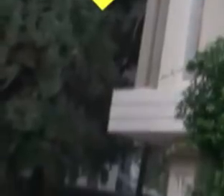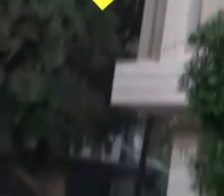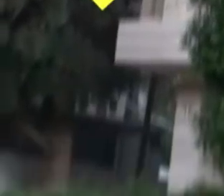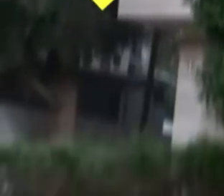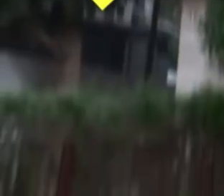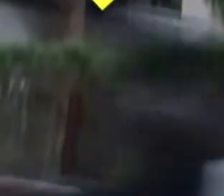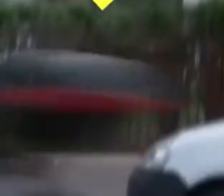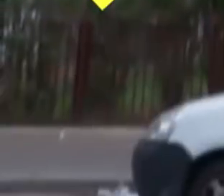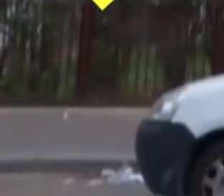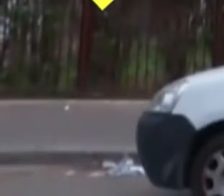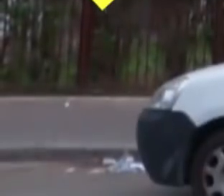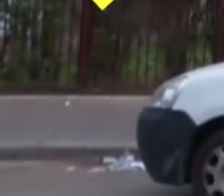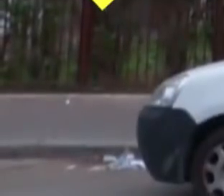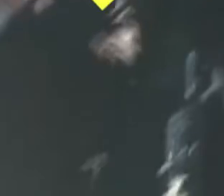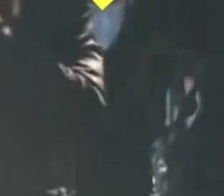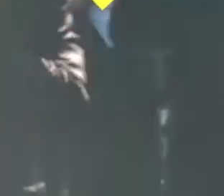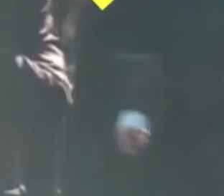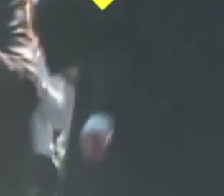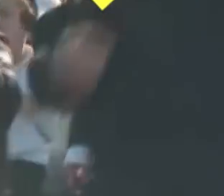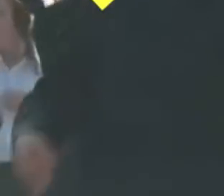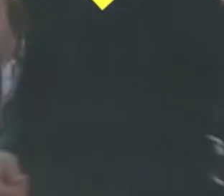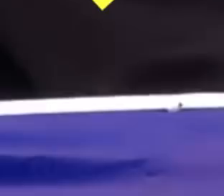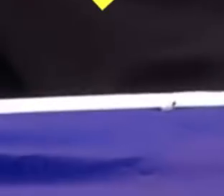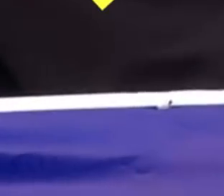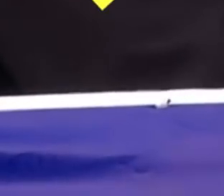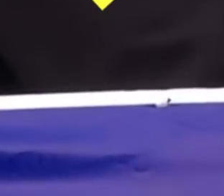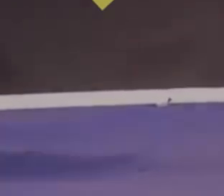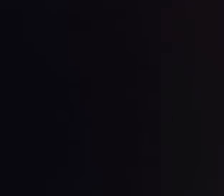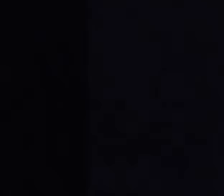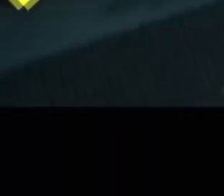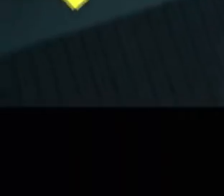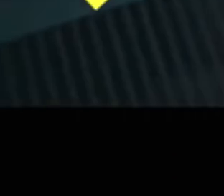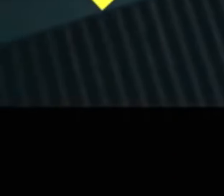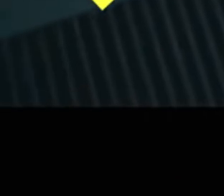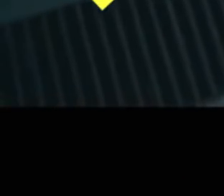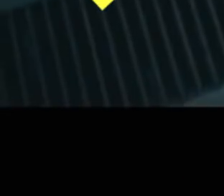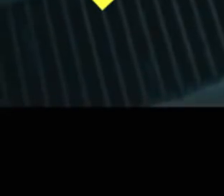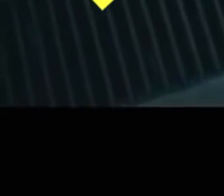בתחקיר חדש מעידים תלמידים לשעבר שנפגעו מינית מבנו של האדמו"ר.